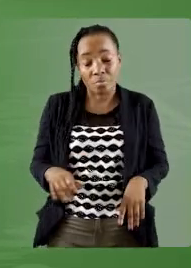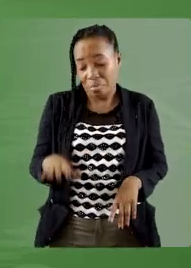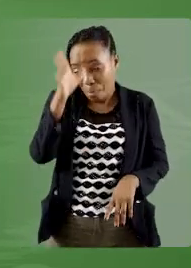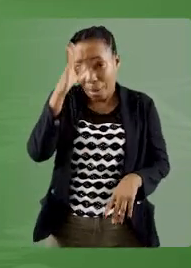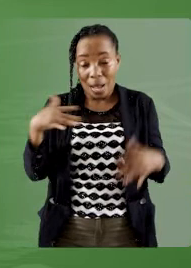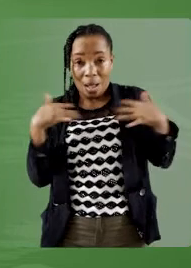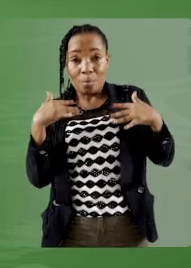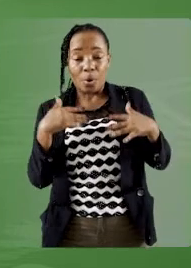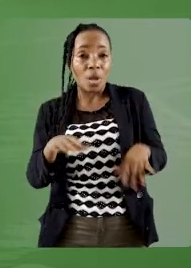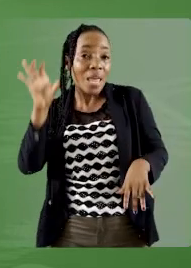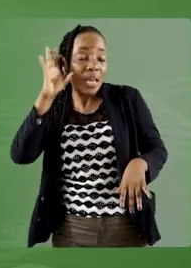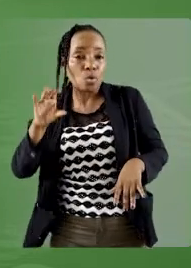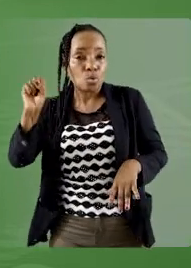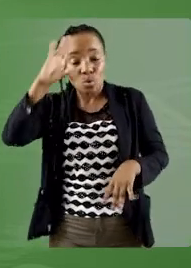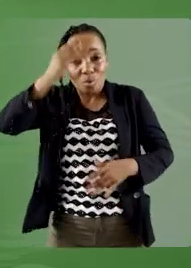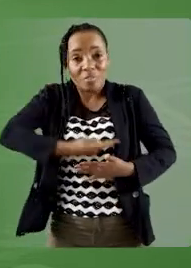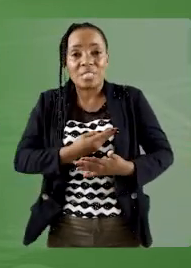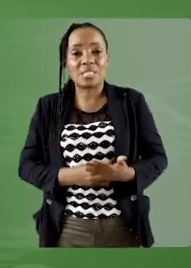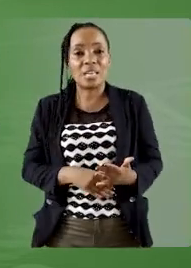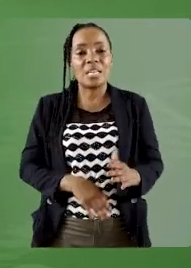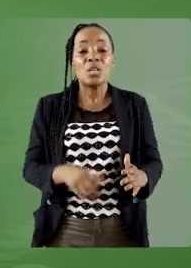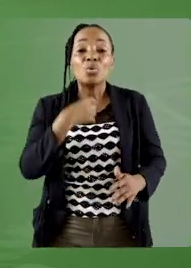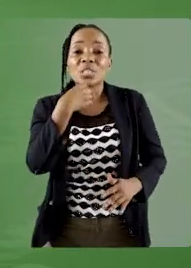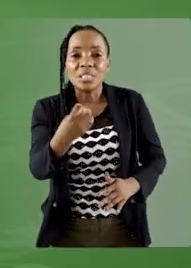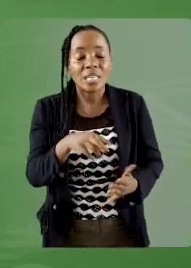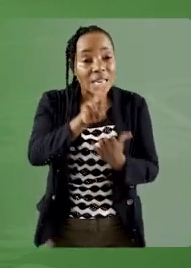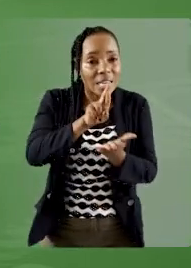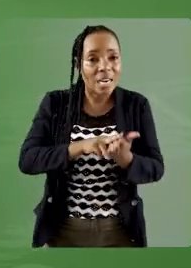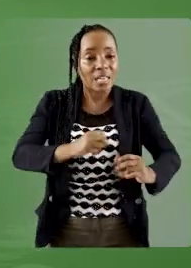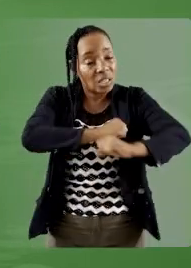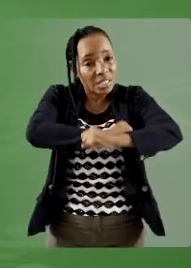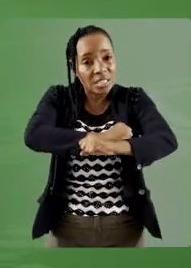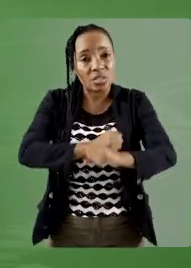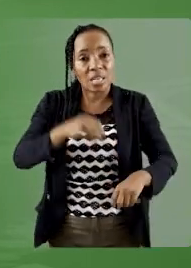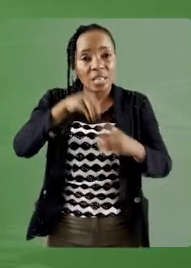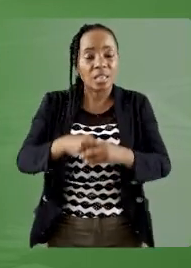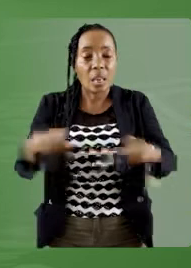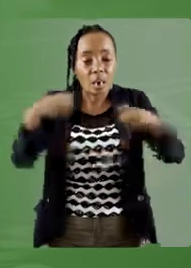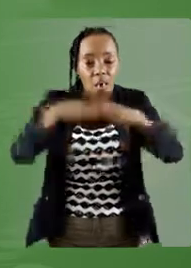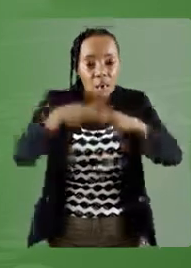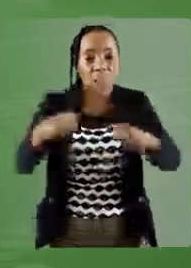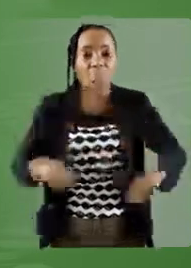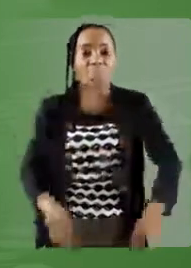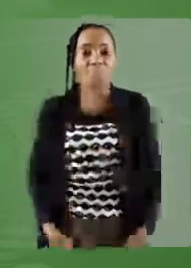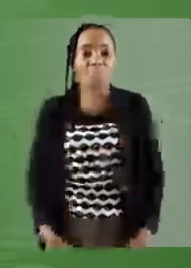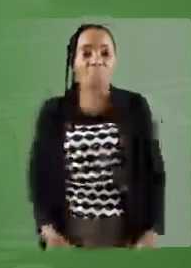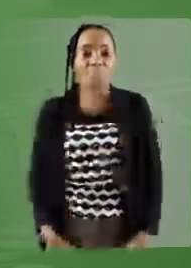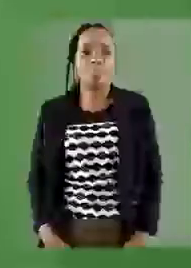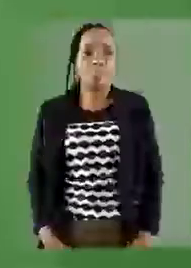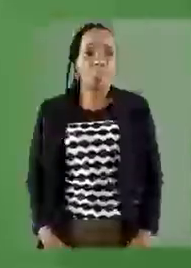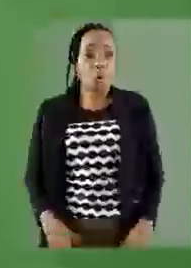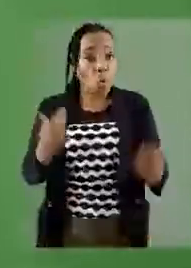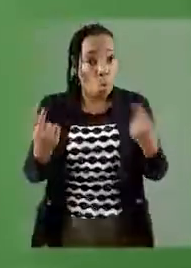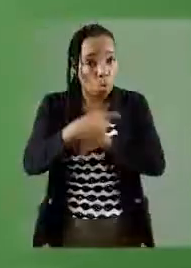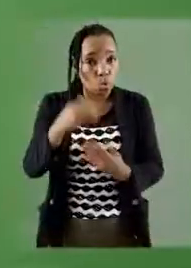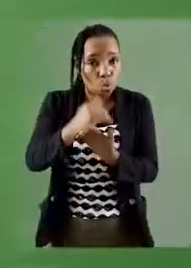effrayé écoute son fils lui citer les règles de sécurité en électricité. Les élèves, le